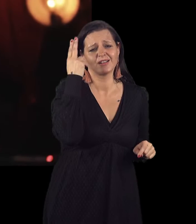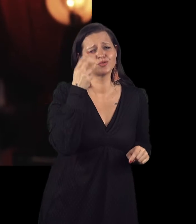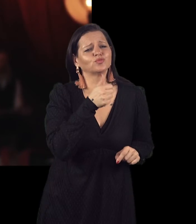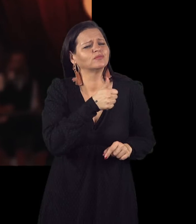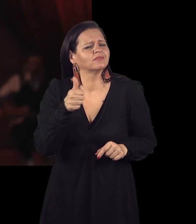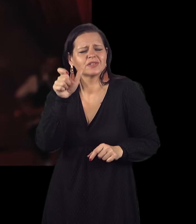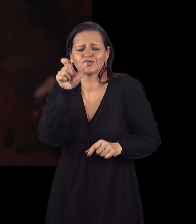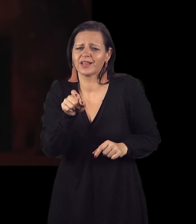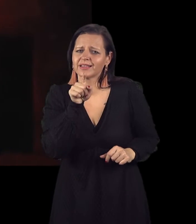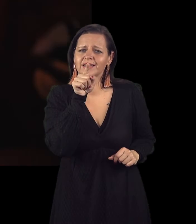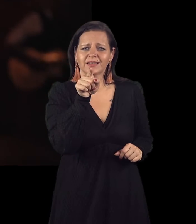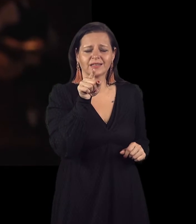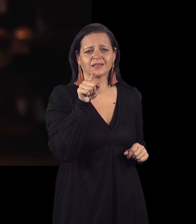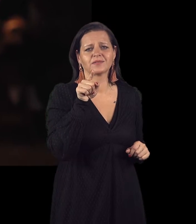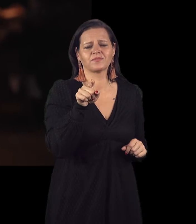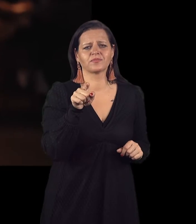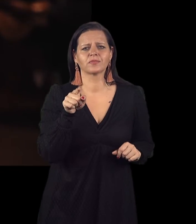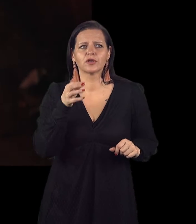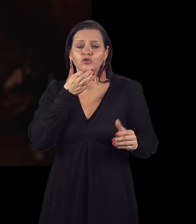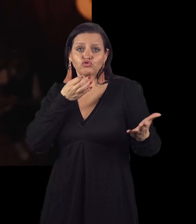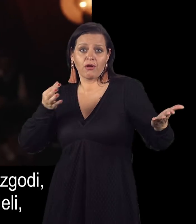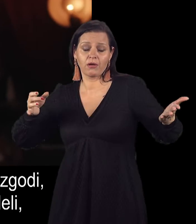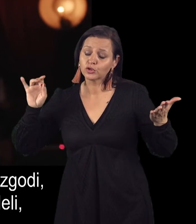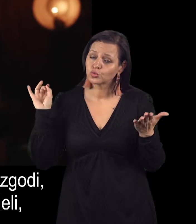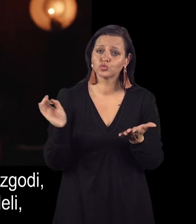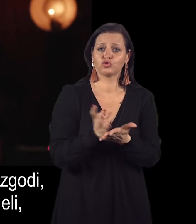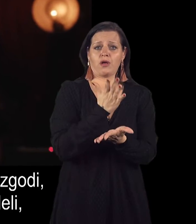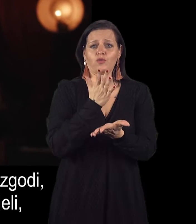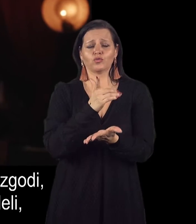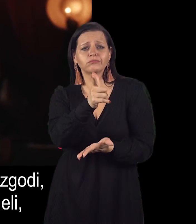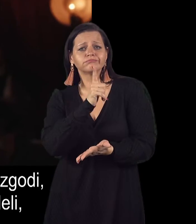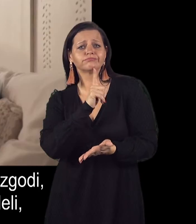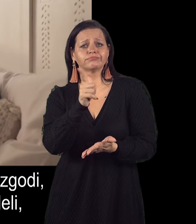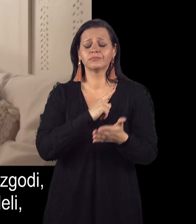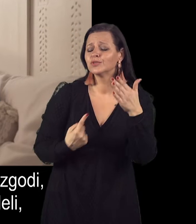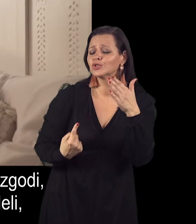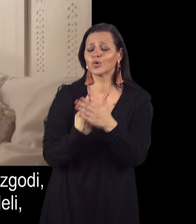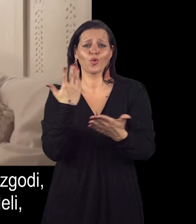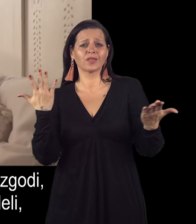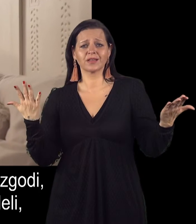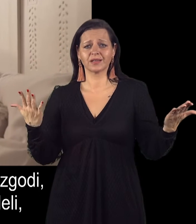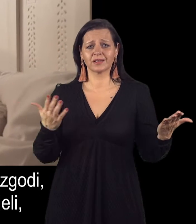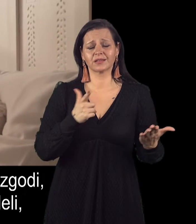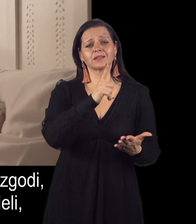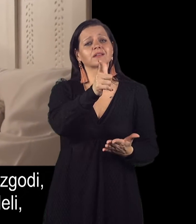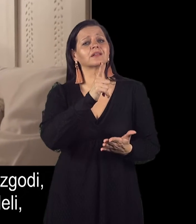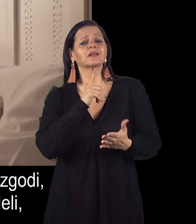jih razumeš le ti. Če po naključju se nama